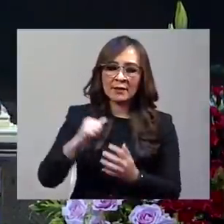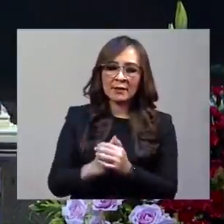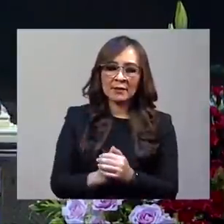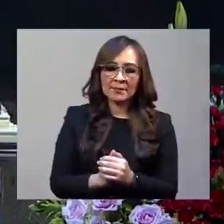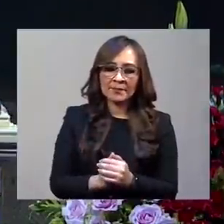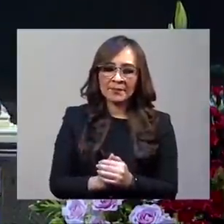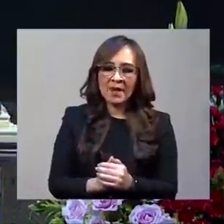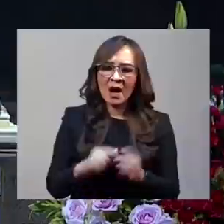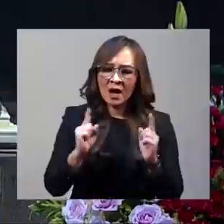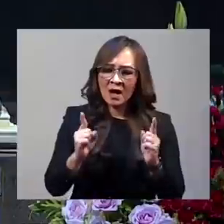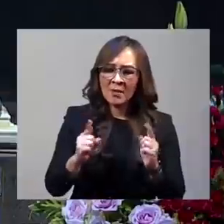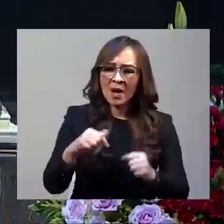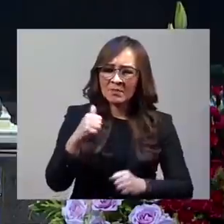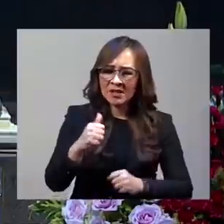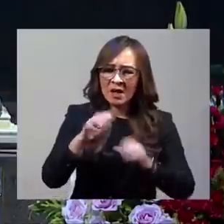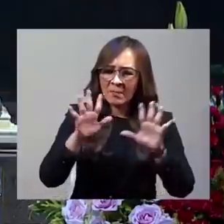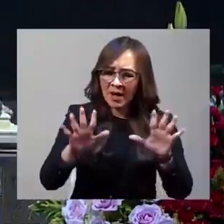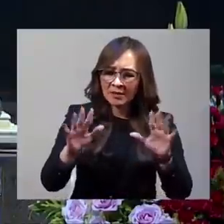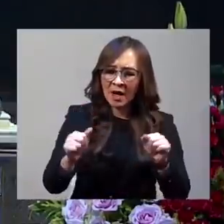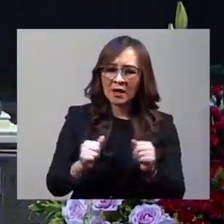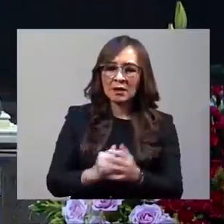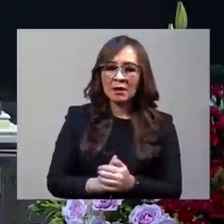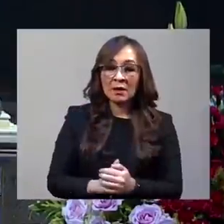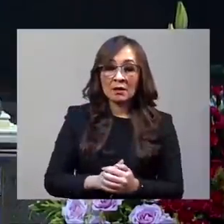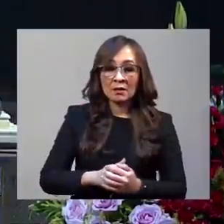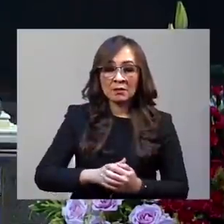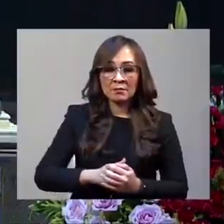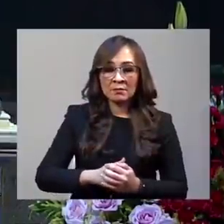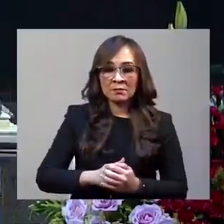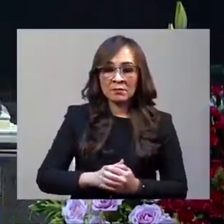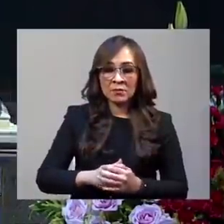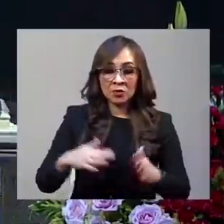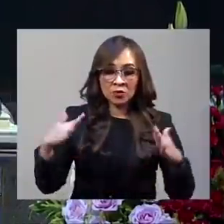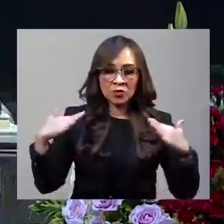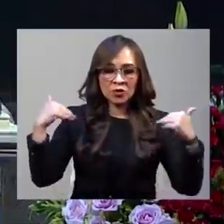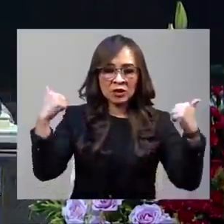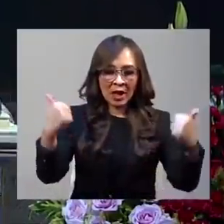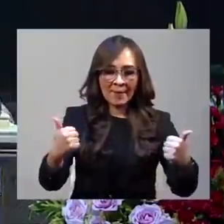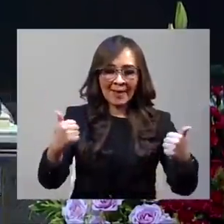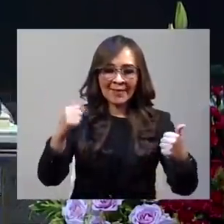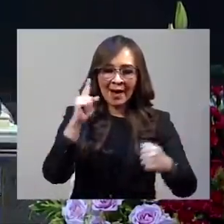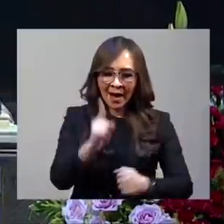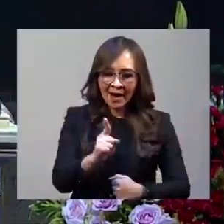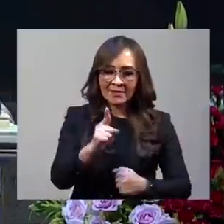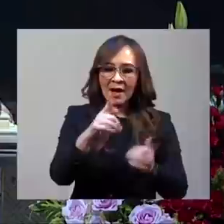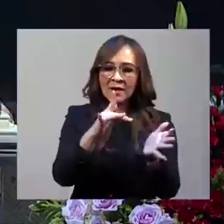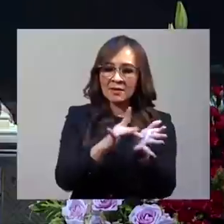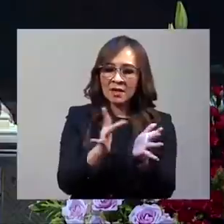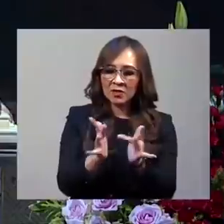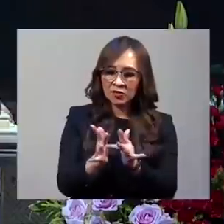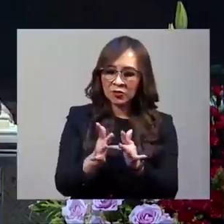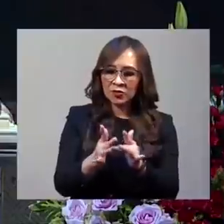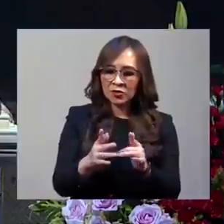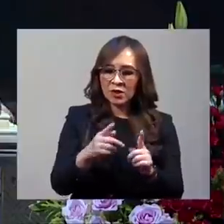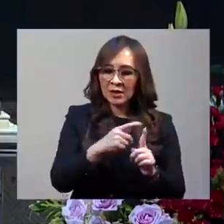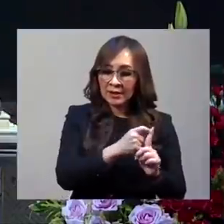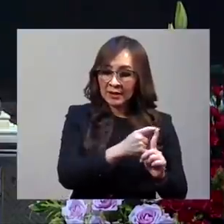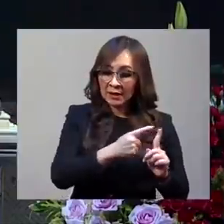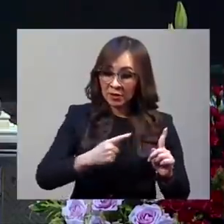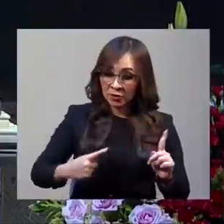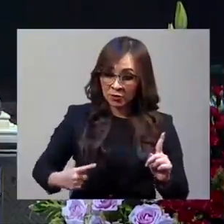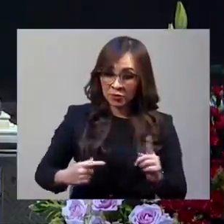banyak, agama boleh banyak, rasul boleh banyak, jurus selamat hanyalah Yesus Kristus Tuhan dan